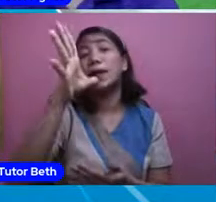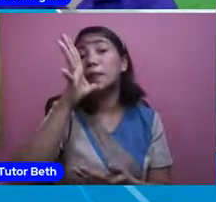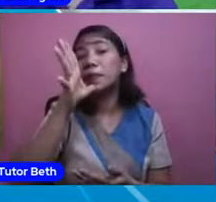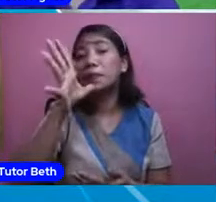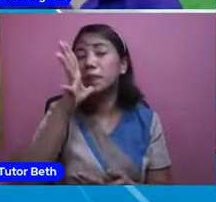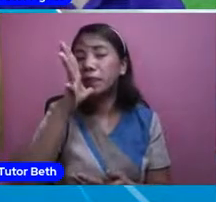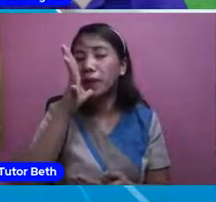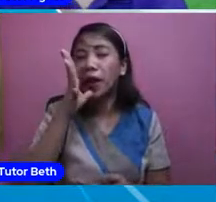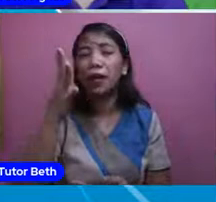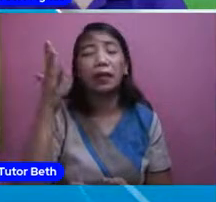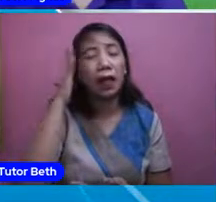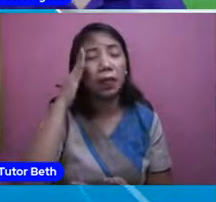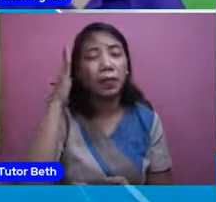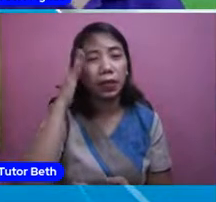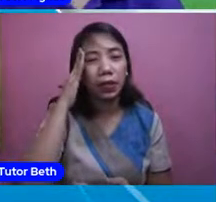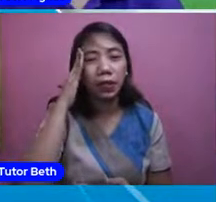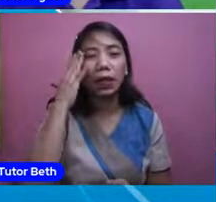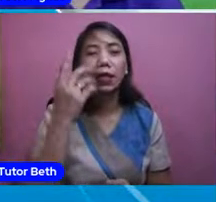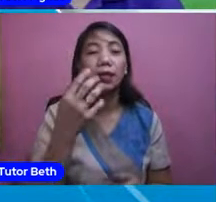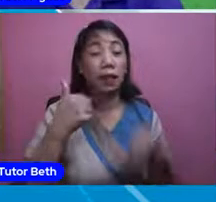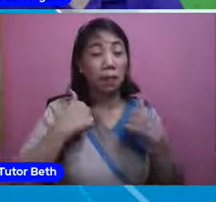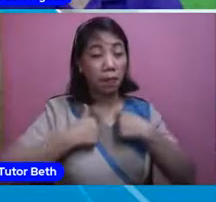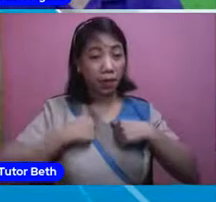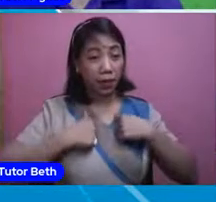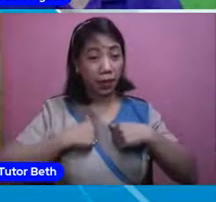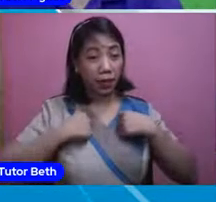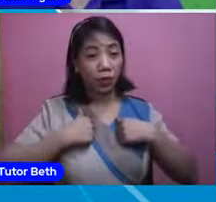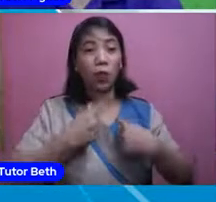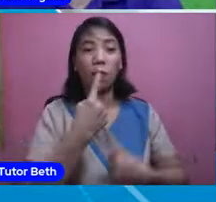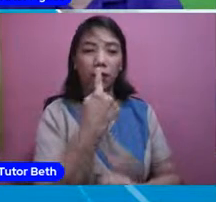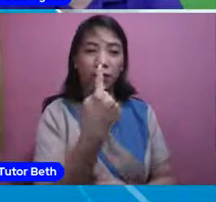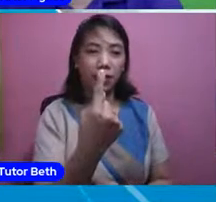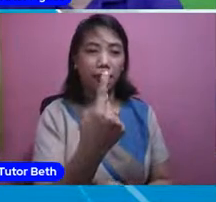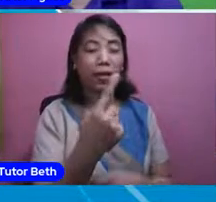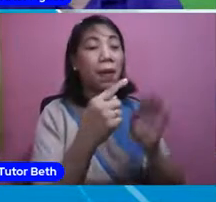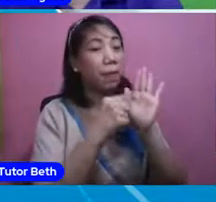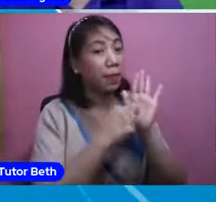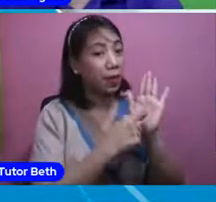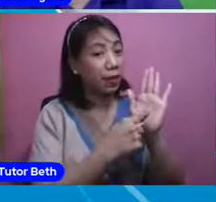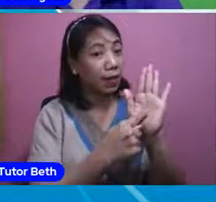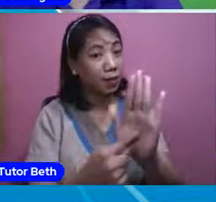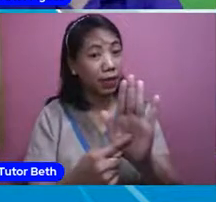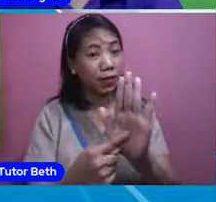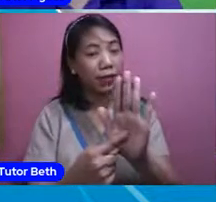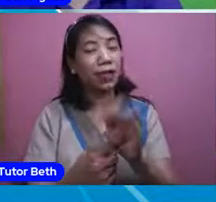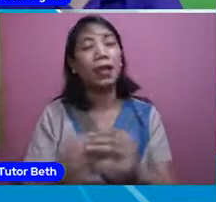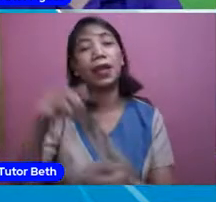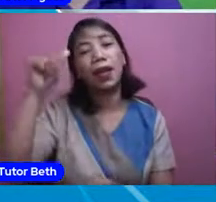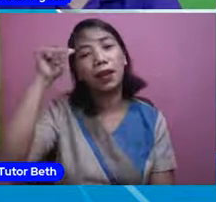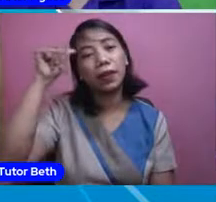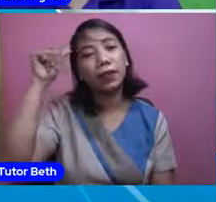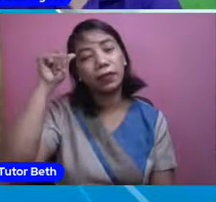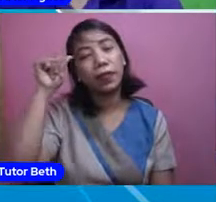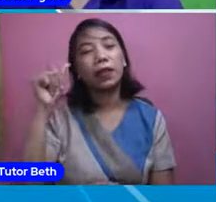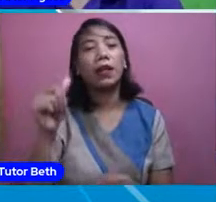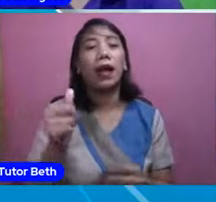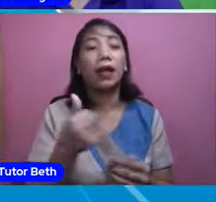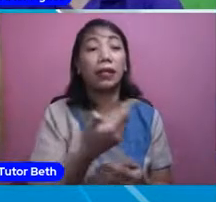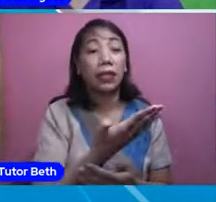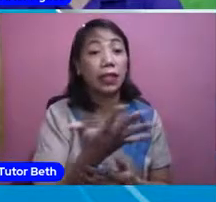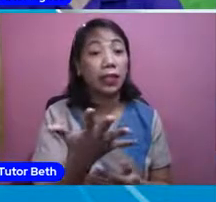mag-isa. So kaya, sa pinapakita ni Alvin at ng kanyang mga kapatid,